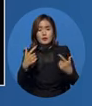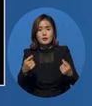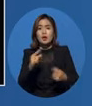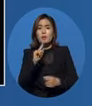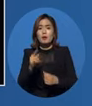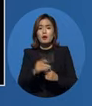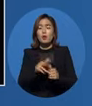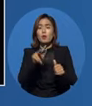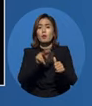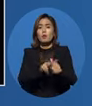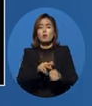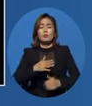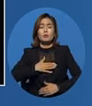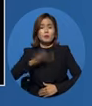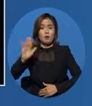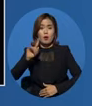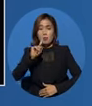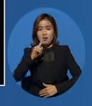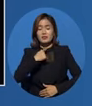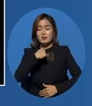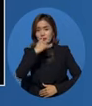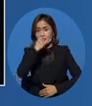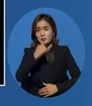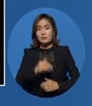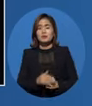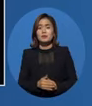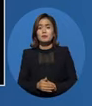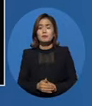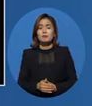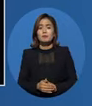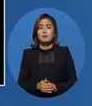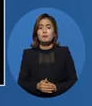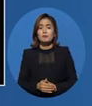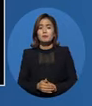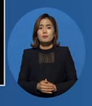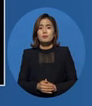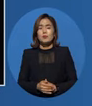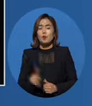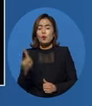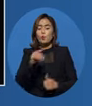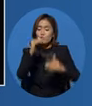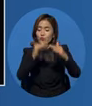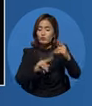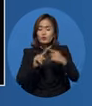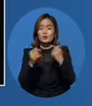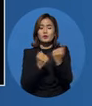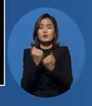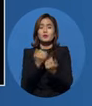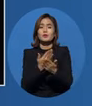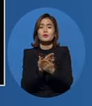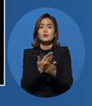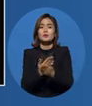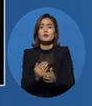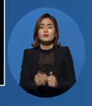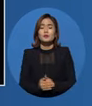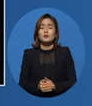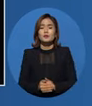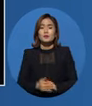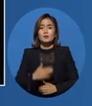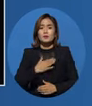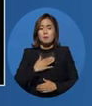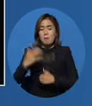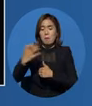말하면서 후보는 접니다 이렇게 이야기를 하시더라구요 그걸 어떤 일인지 한번 좀 말씀해 주시죠 저를